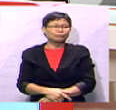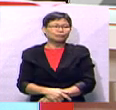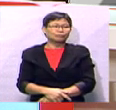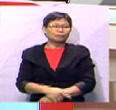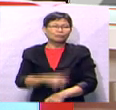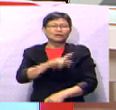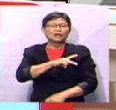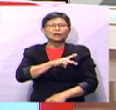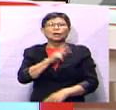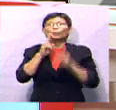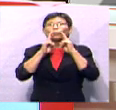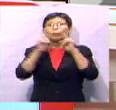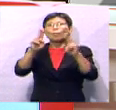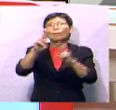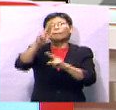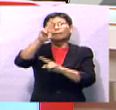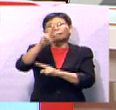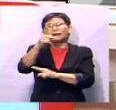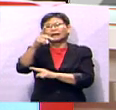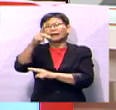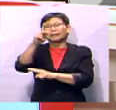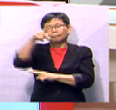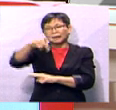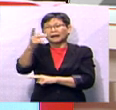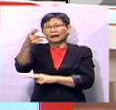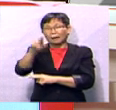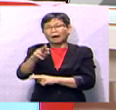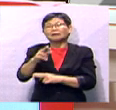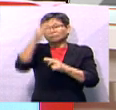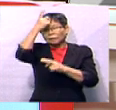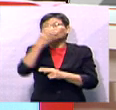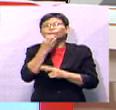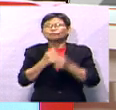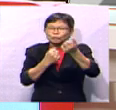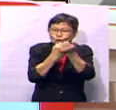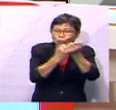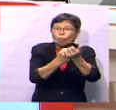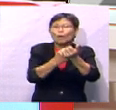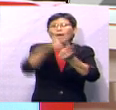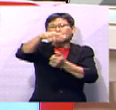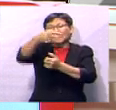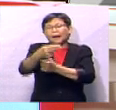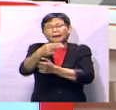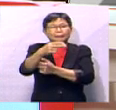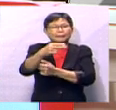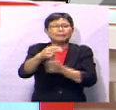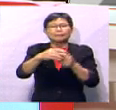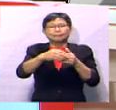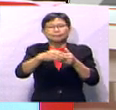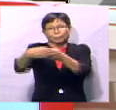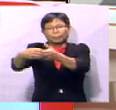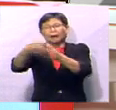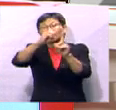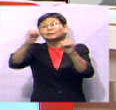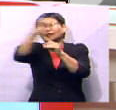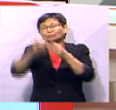Ketua Umum PKR Datuk Seri Anwar Ibrahim sekali lagi mengulangi sokongan padu PKR kepada kerajaan baharu pimpinan Perdana Menteri Tun Dr. Mahathir